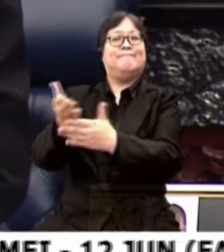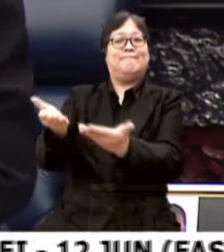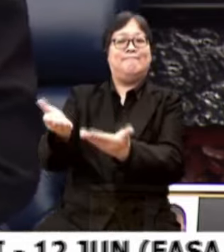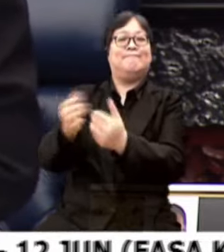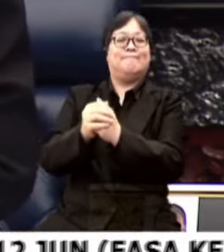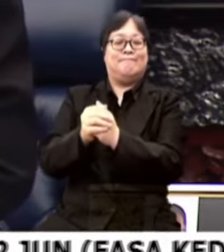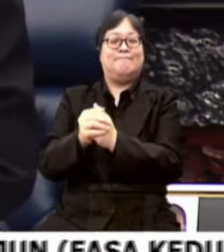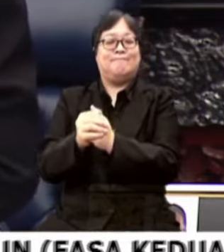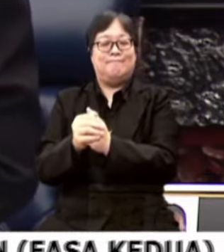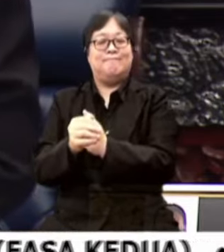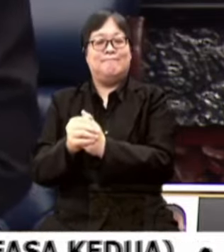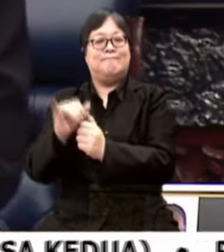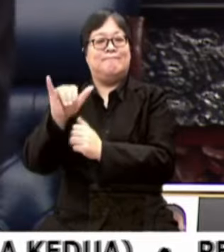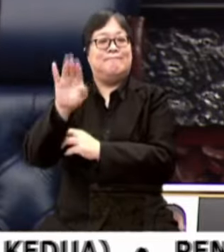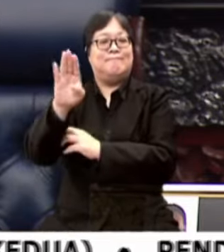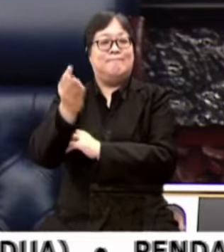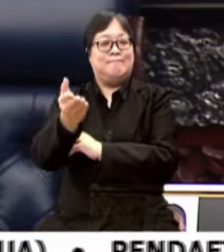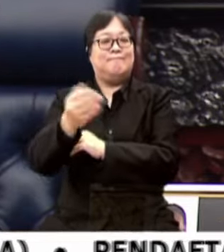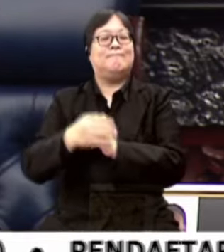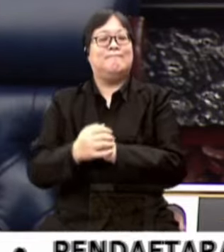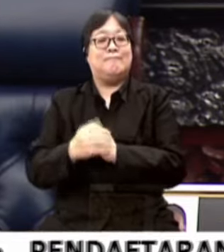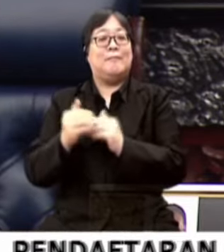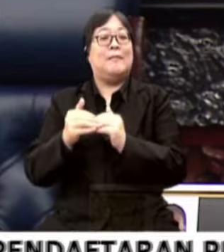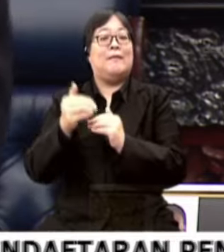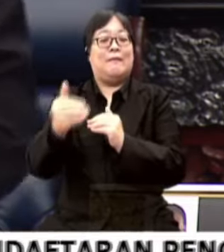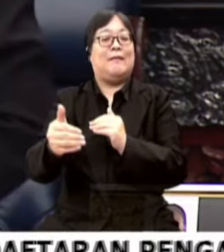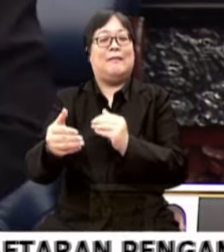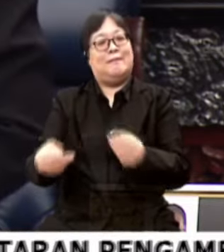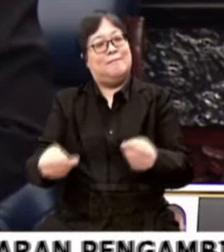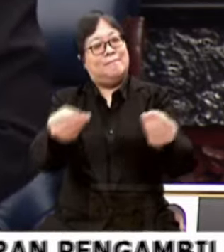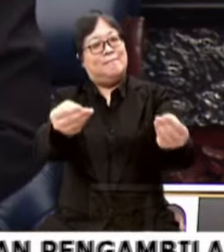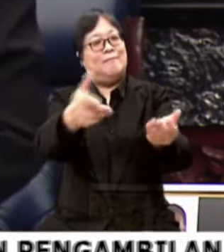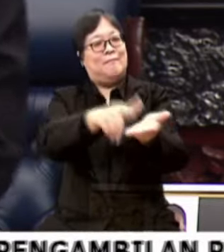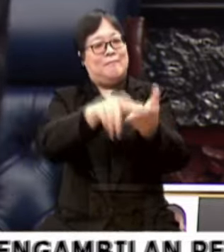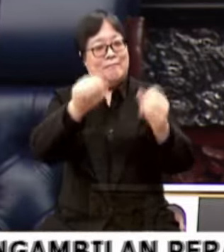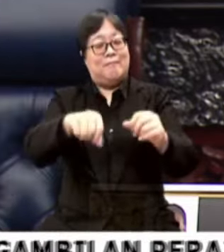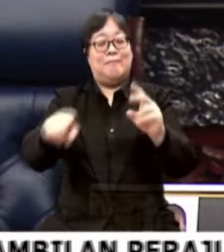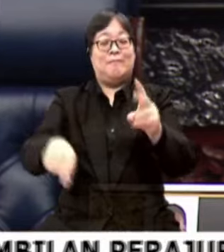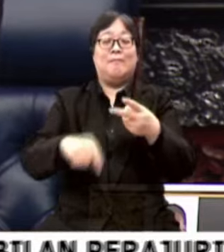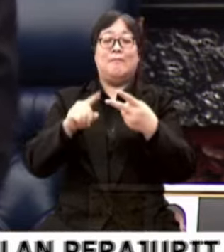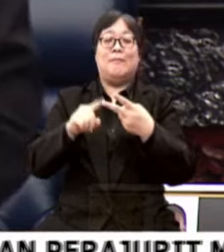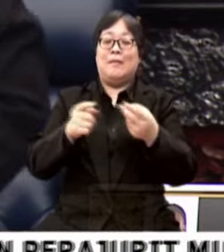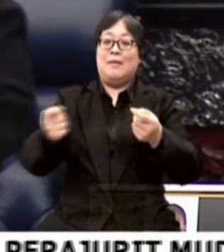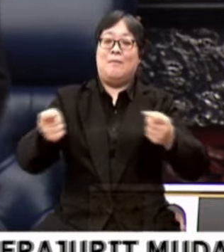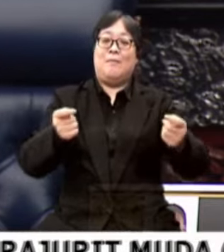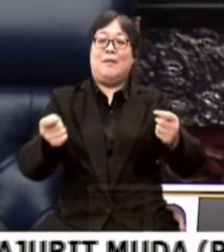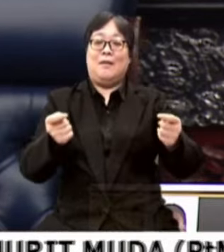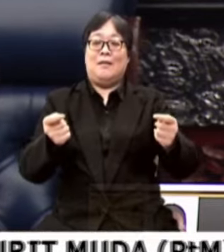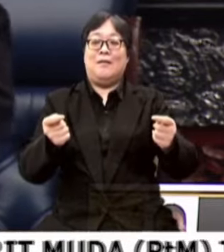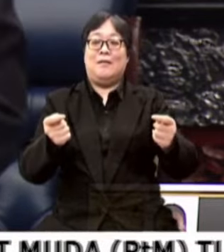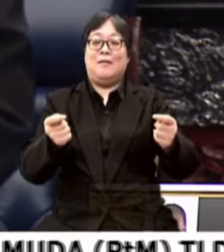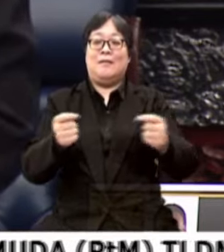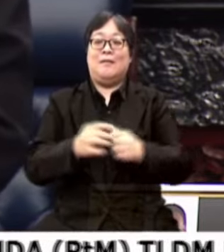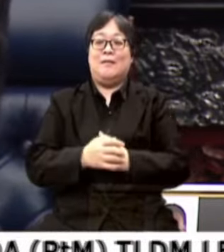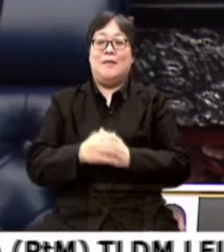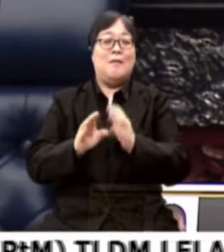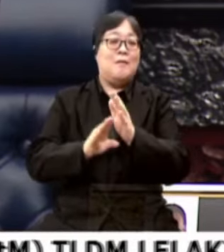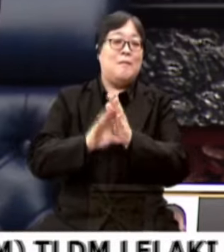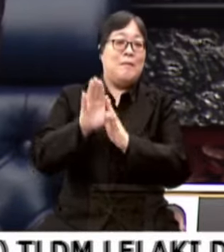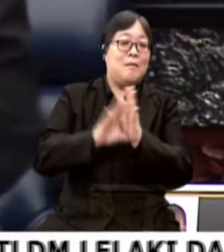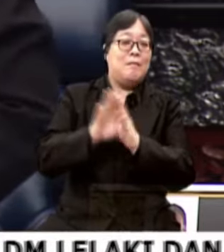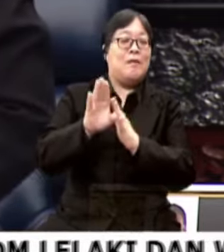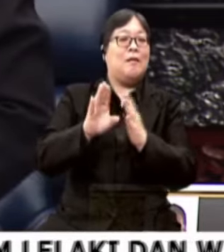yang berhormat selepas ini dan yang ketiga tentang penyelarasan pembangunan